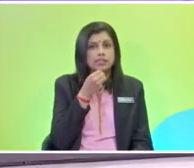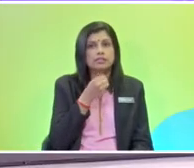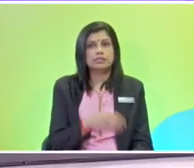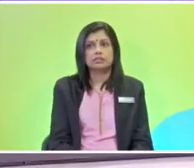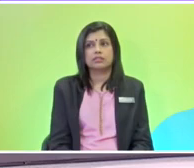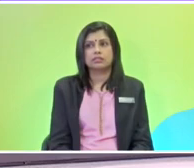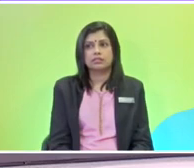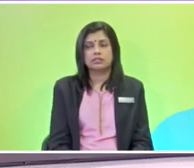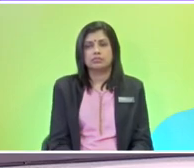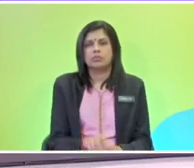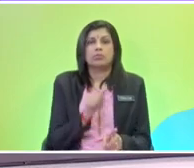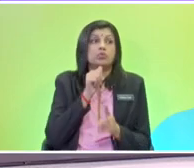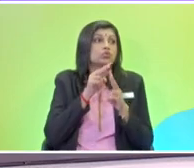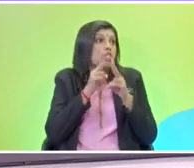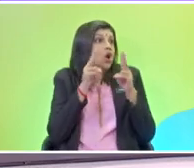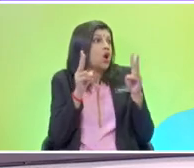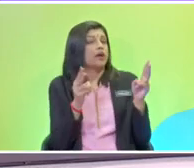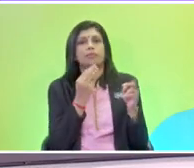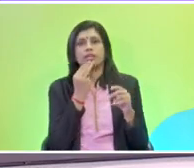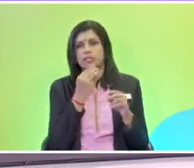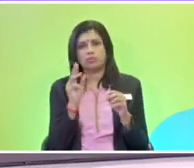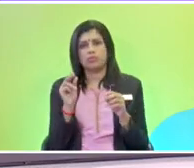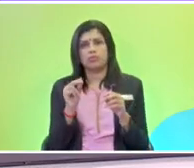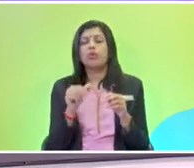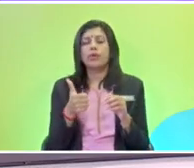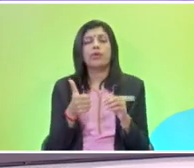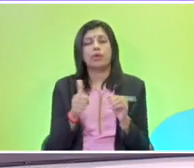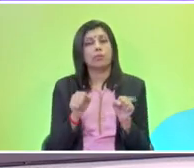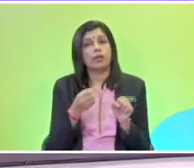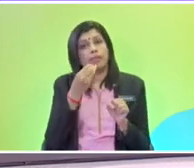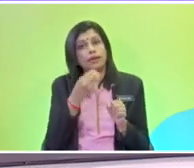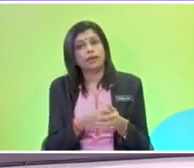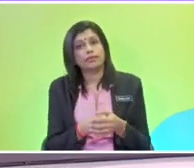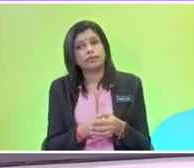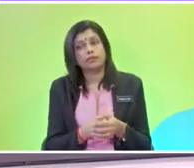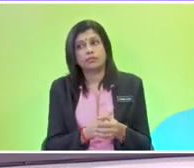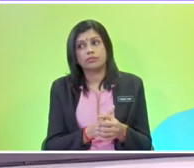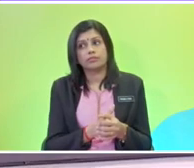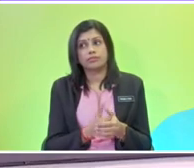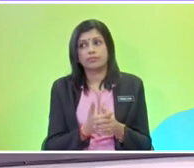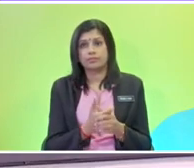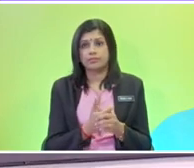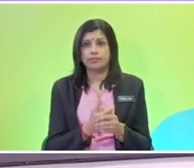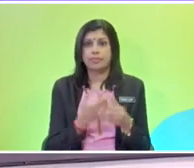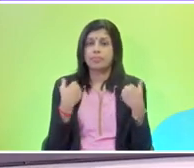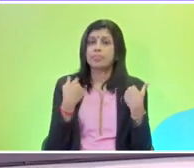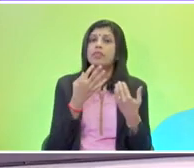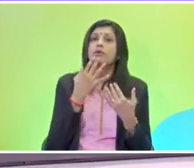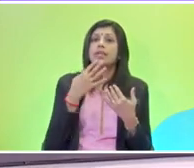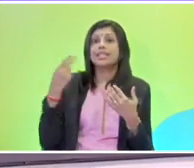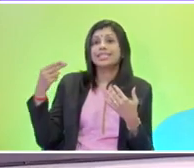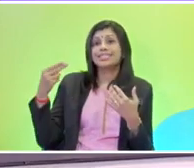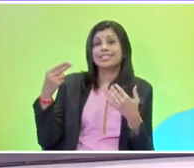tapi tak manis sangat, kan, cikgu? Kalau yang merah, ada masam-masam sikit. Tapi kalau yang ada warna hijau muda